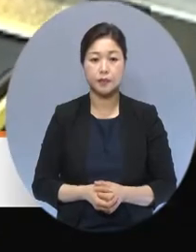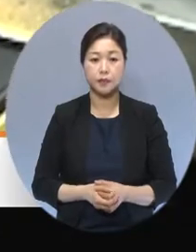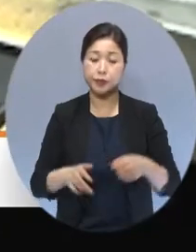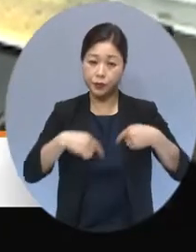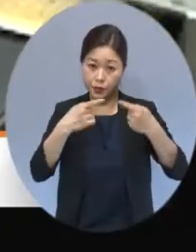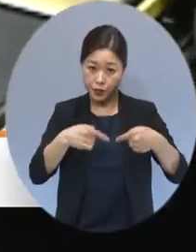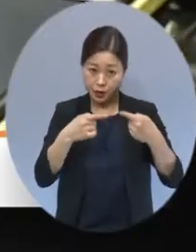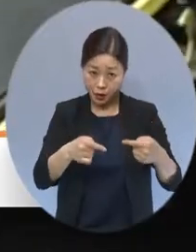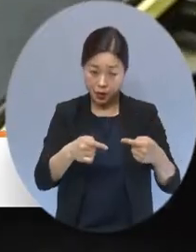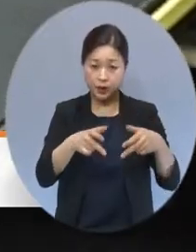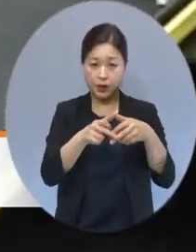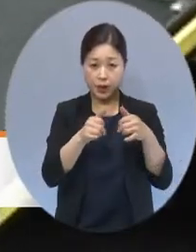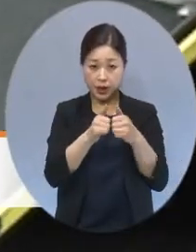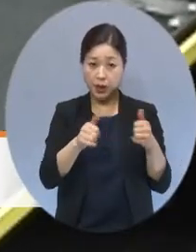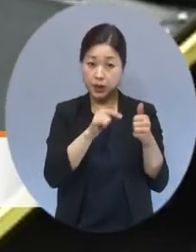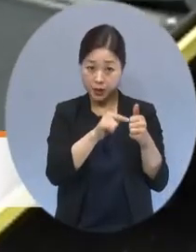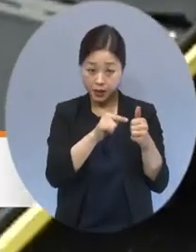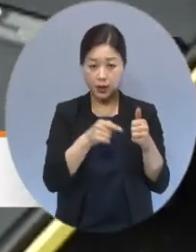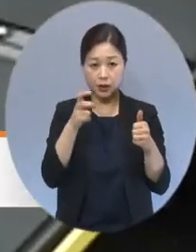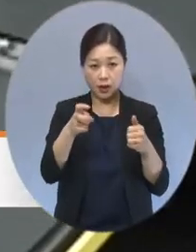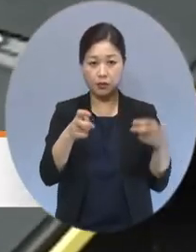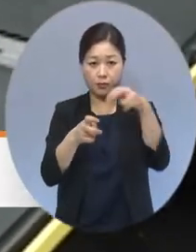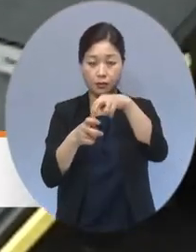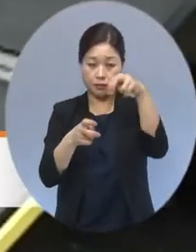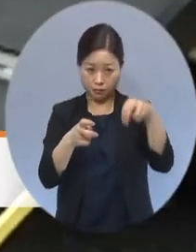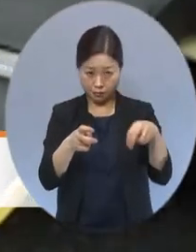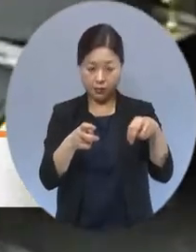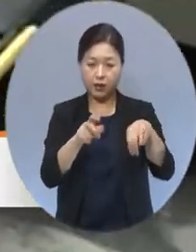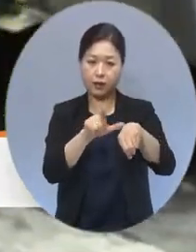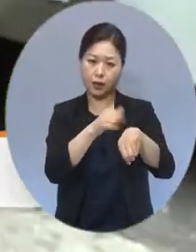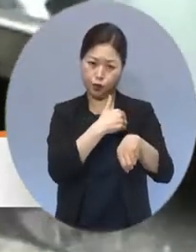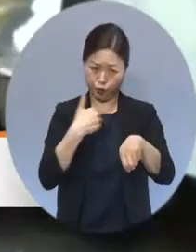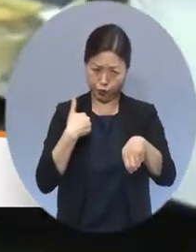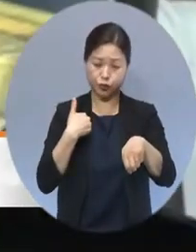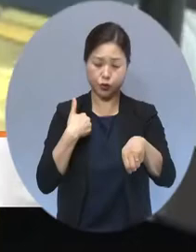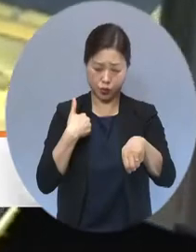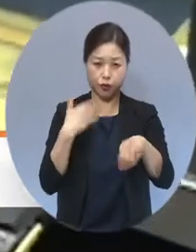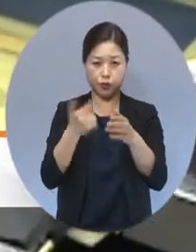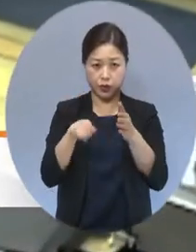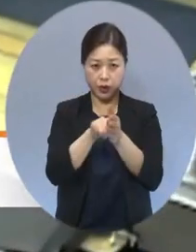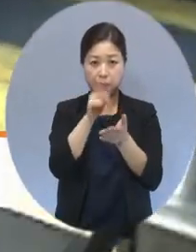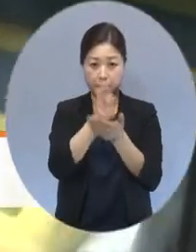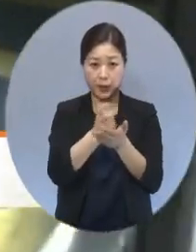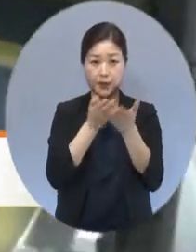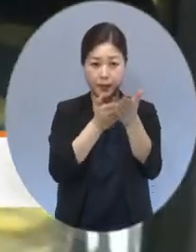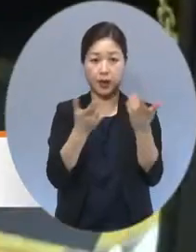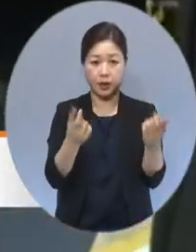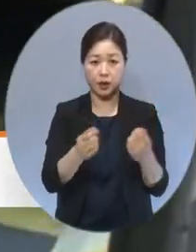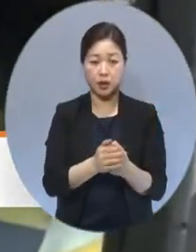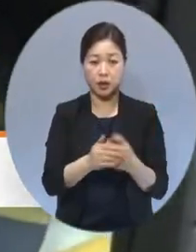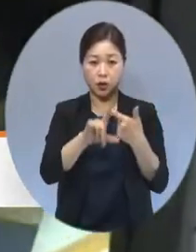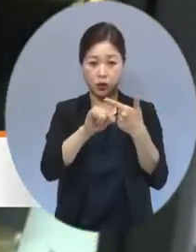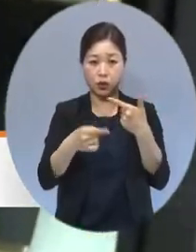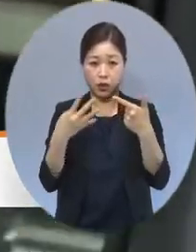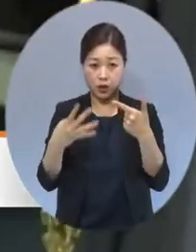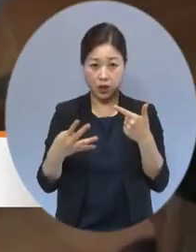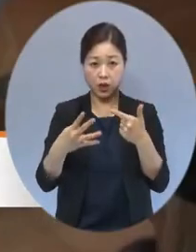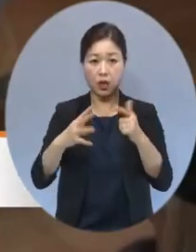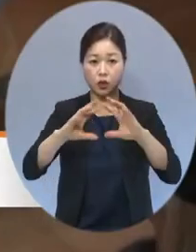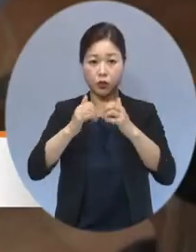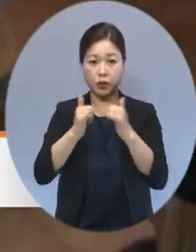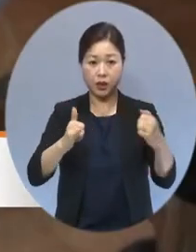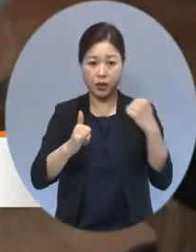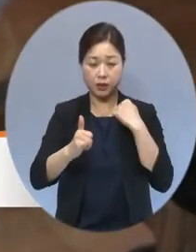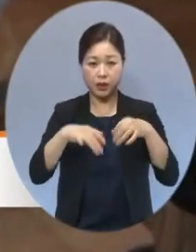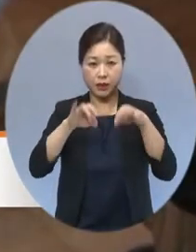장애인의 차량 승하차 시간을 보장하는 개정안이 발의됐습니다. 지난 6월 4일 국민의힘 김예지 의원은